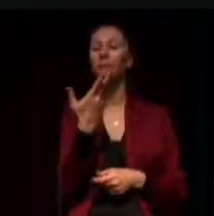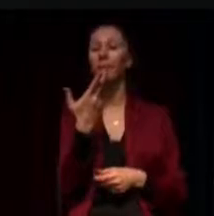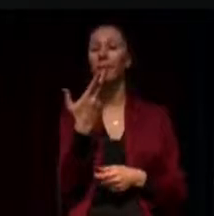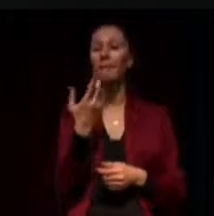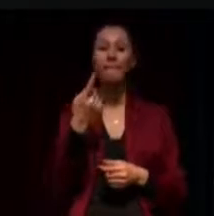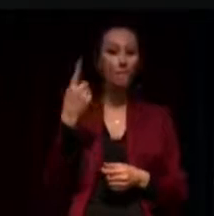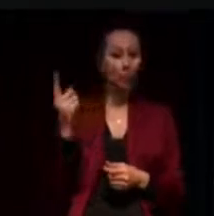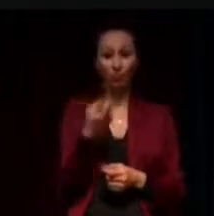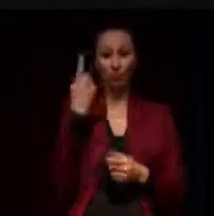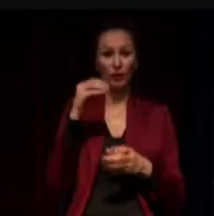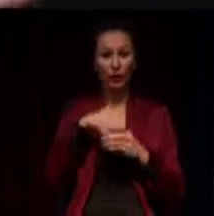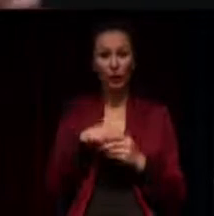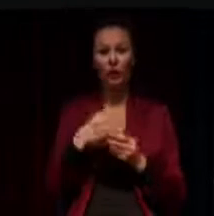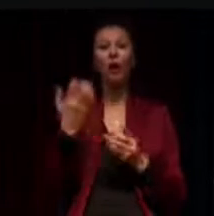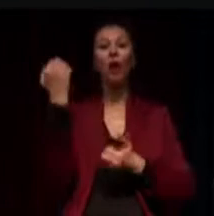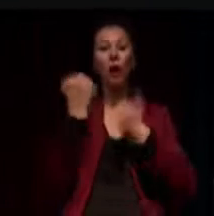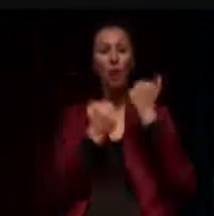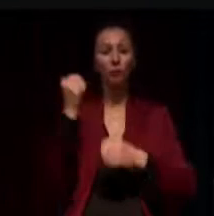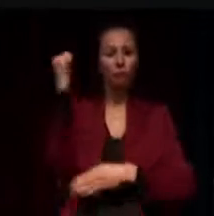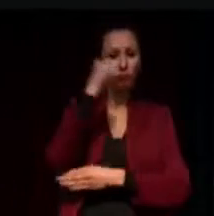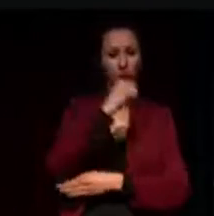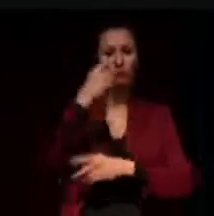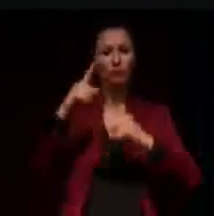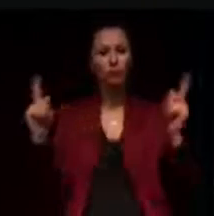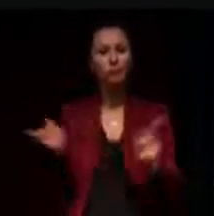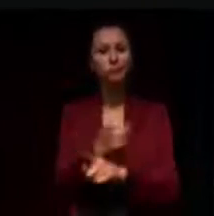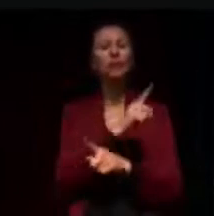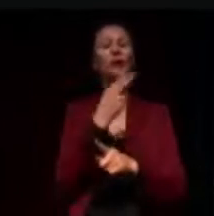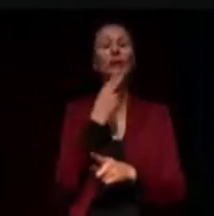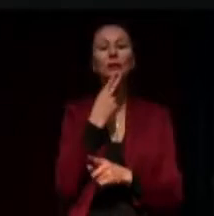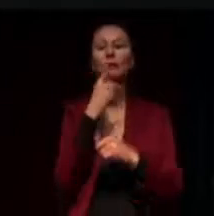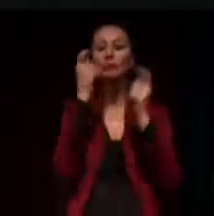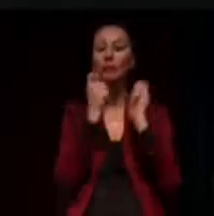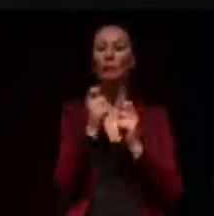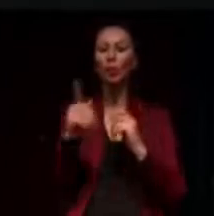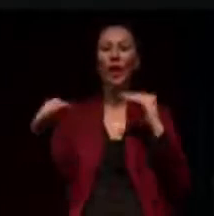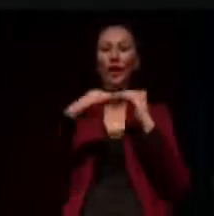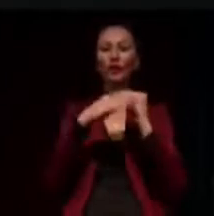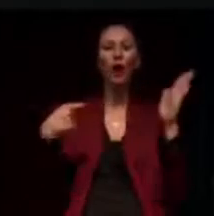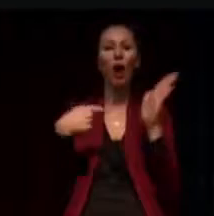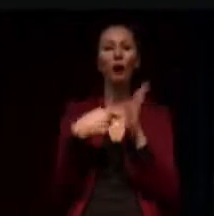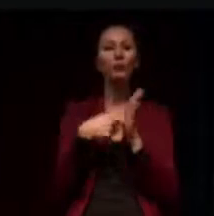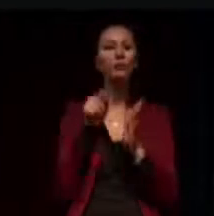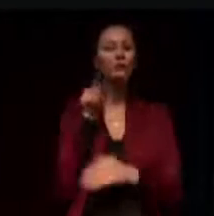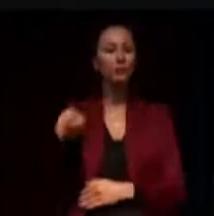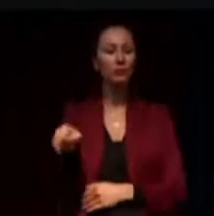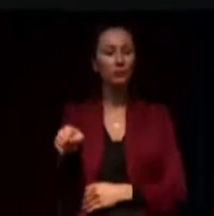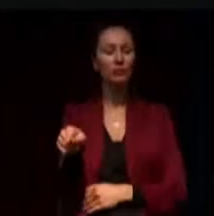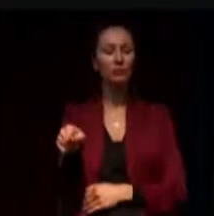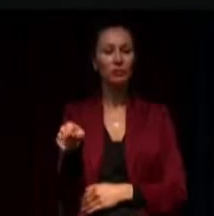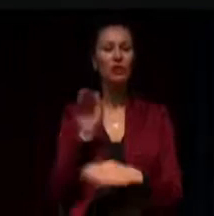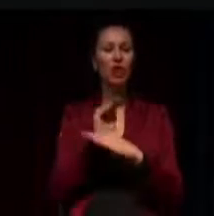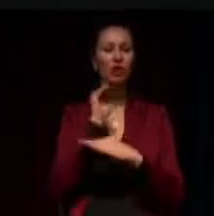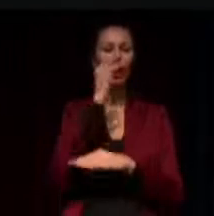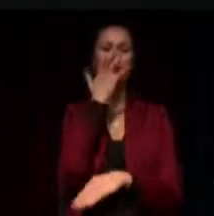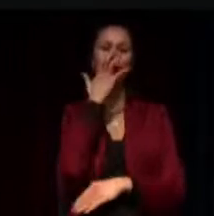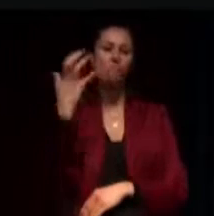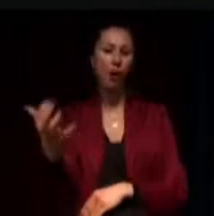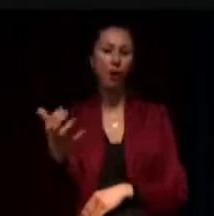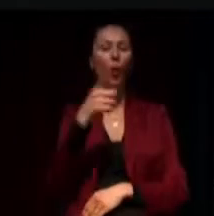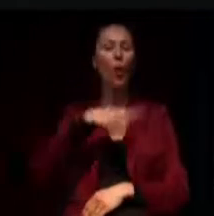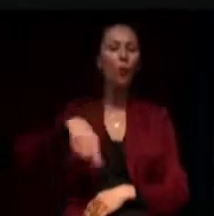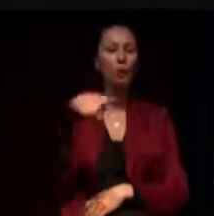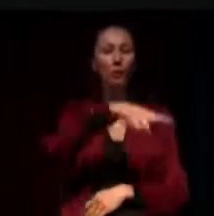ekskavatör kullanan kadından dozer operatörüne kadar her yerde kadının adını yaşatmak